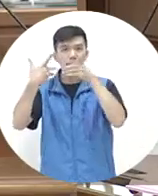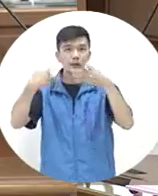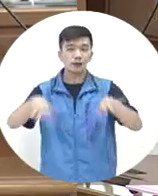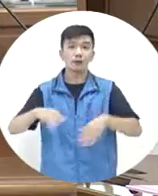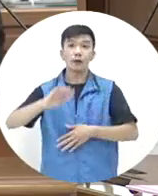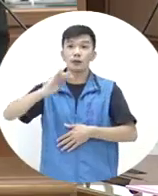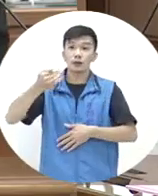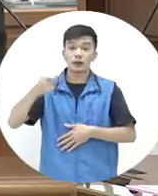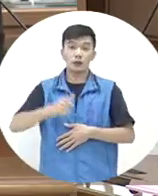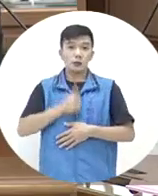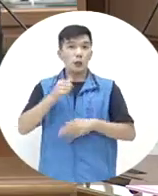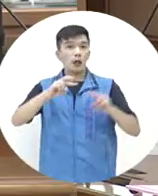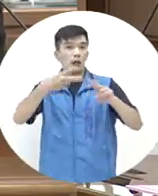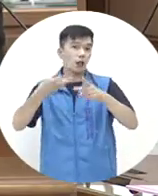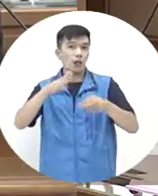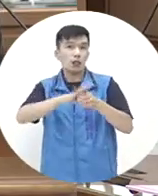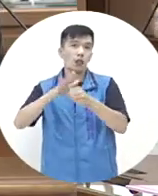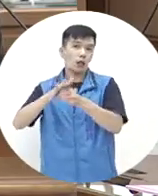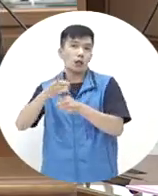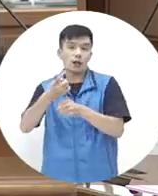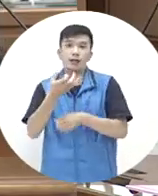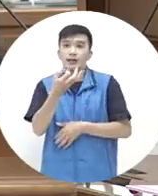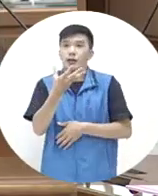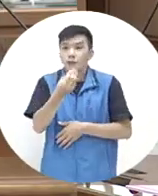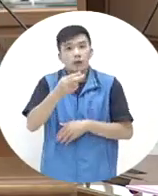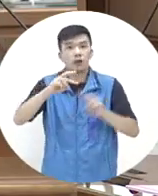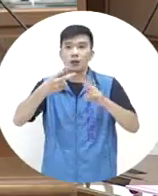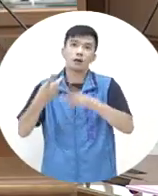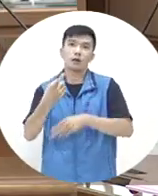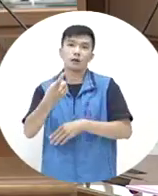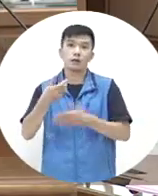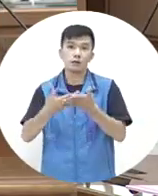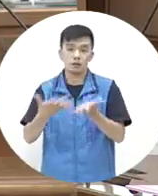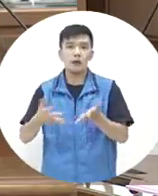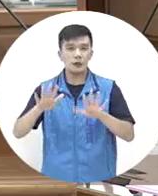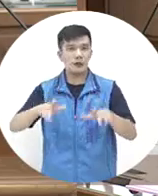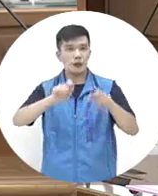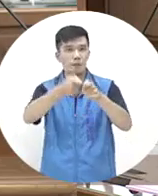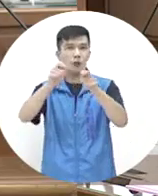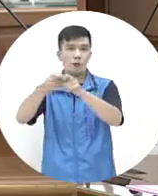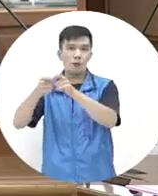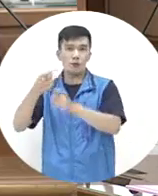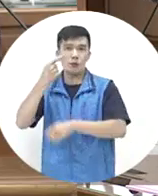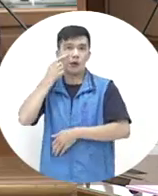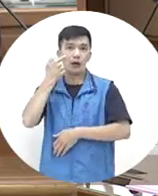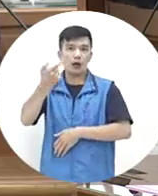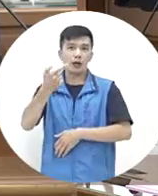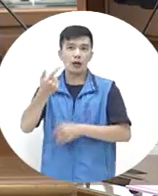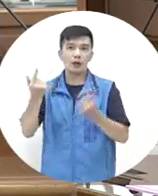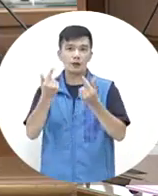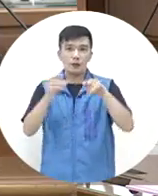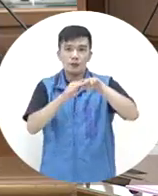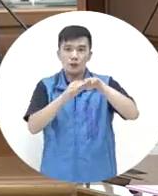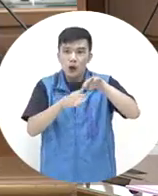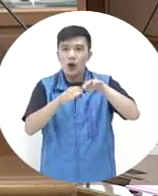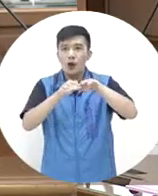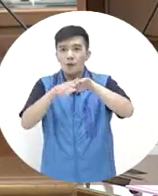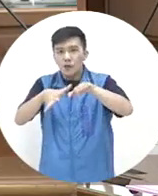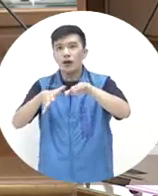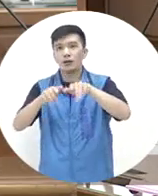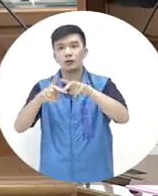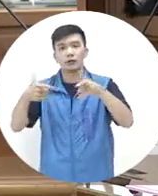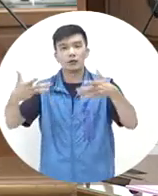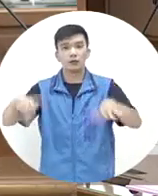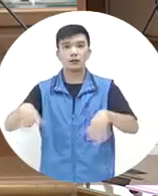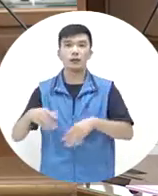修缮经费，巧妇难为无米之炊。那现在破坏的非常严重，哦，整个龟裂啊，破损，哦，几乎是让